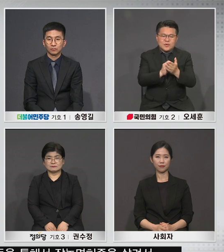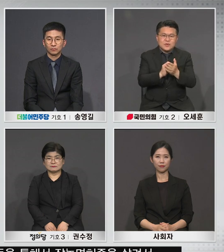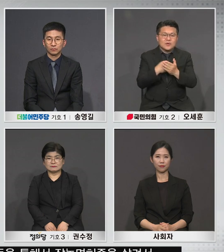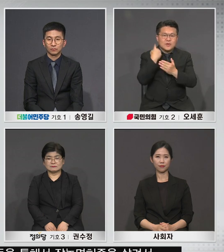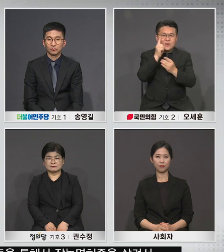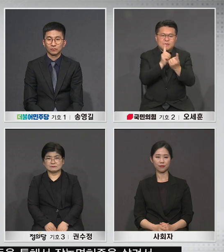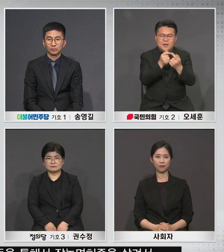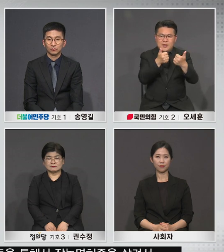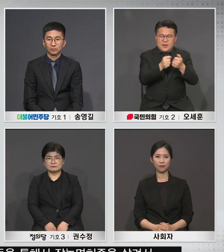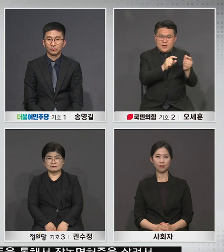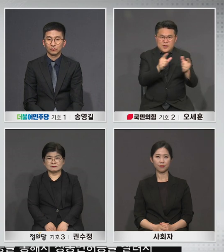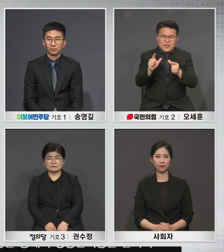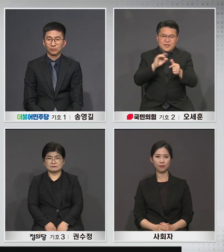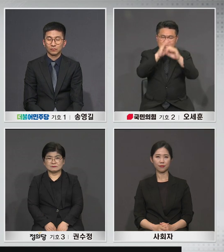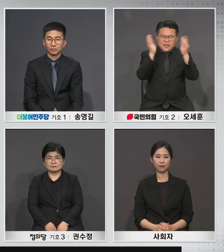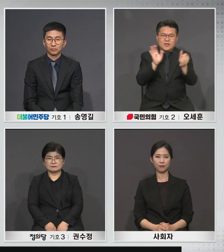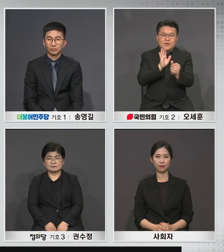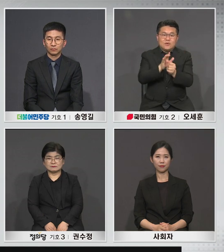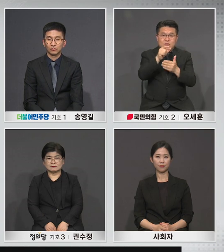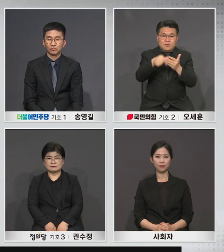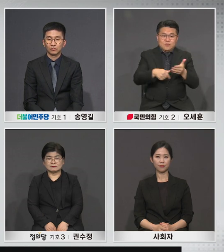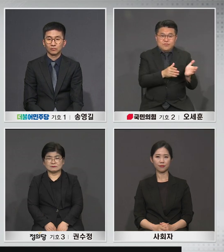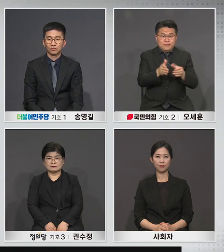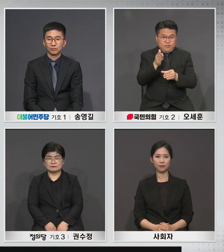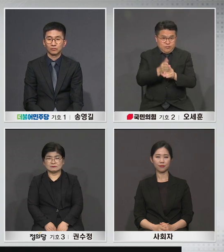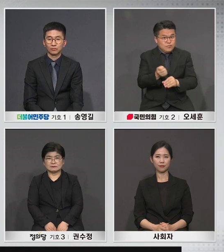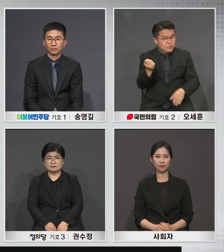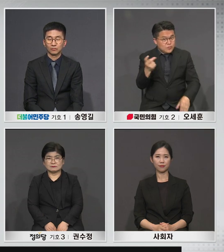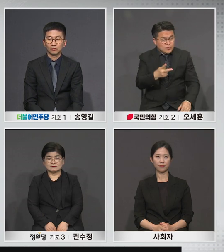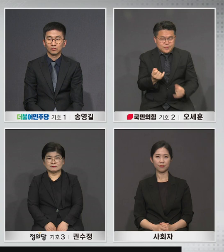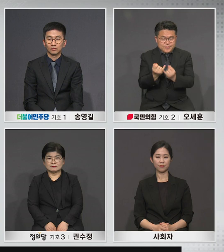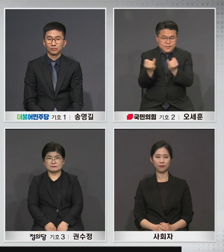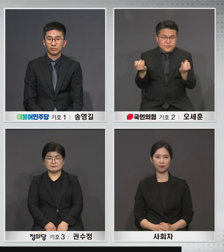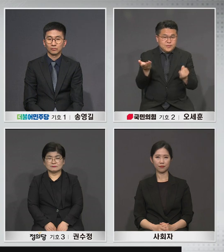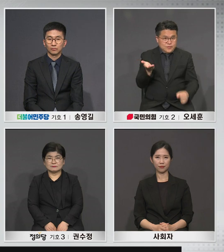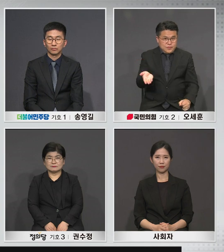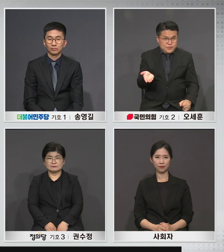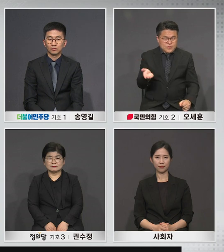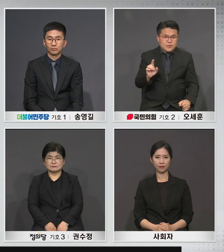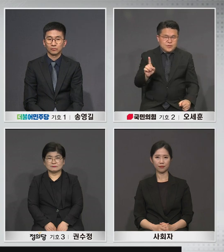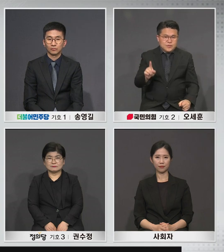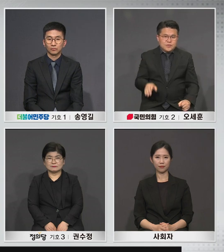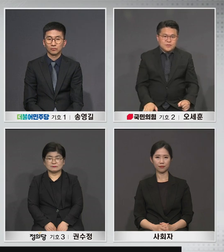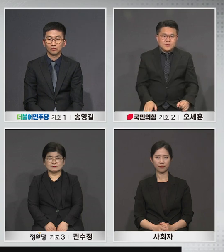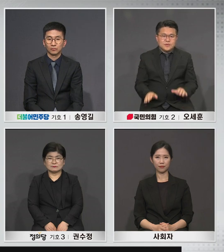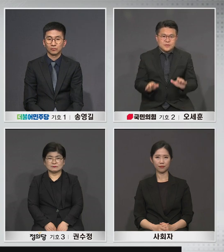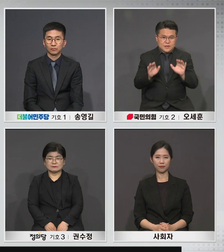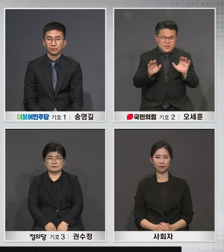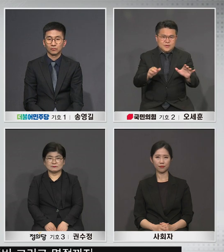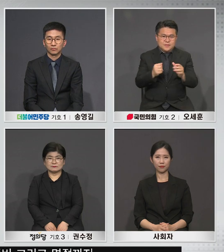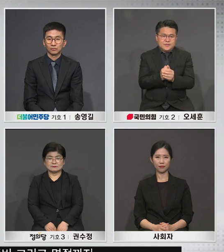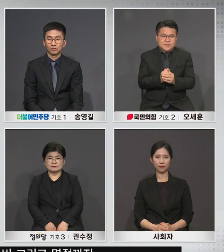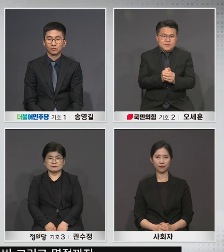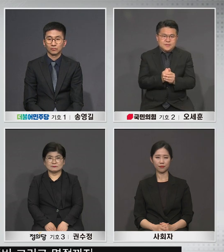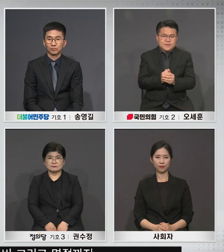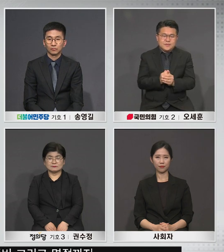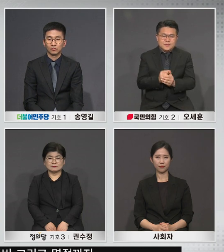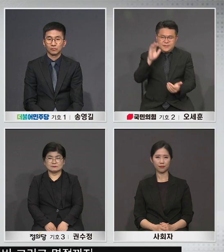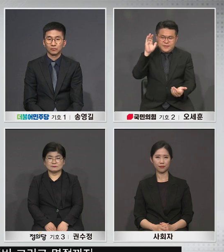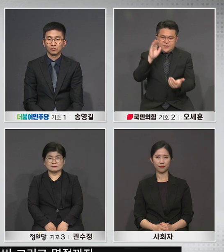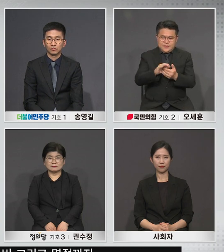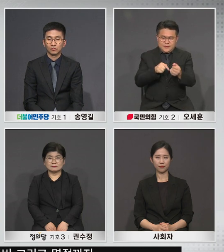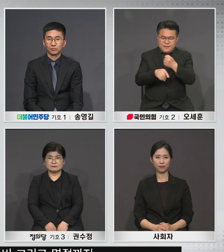다 지원해드리는 프로그램도 준비 중입니다. 아울러서 여성들에게도 우먼테크 교육 플랫폼이라고 해서 최첨단